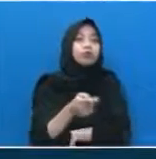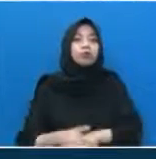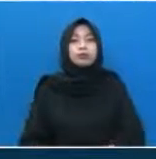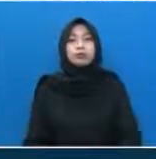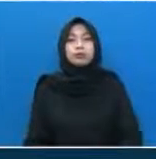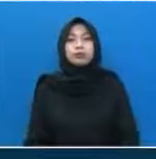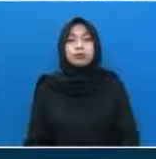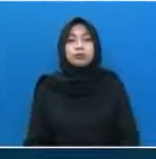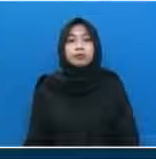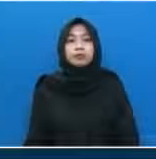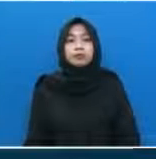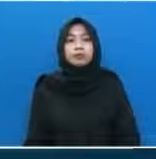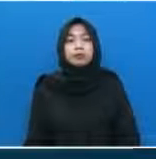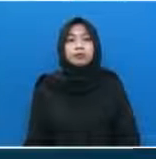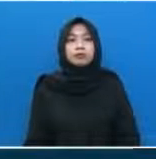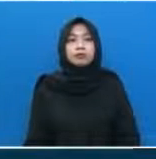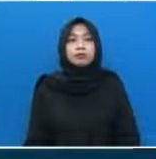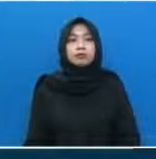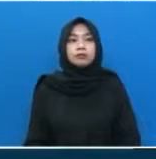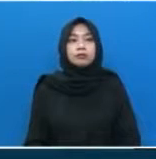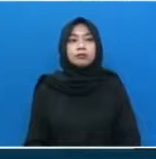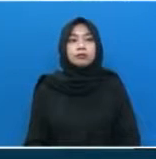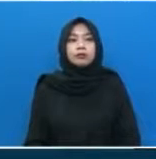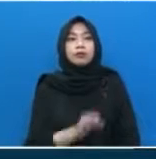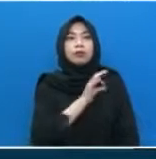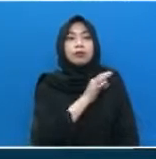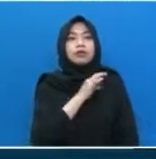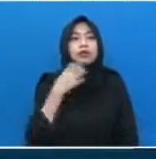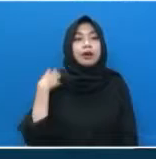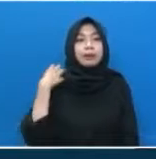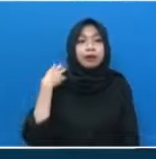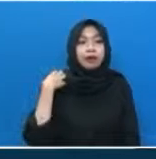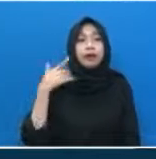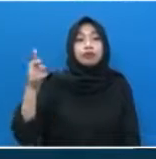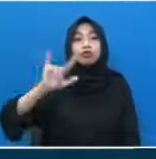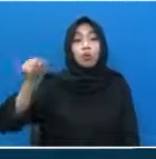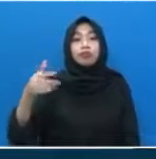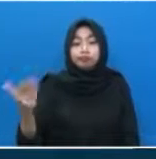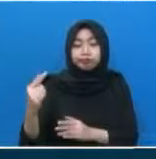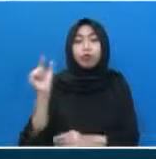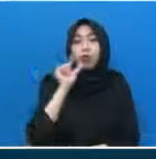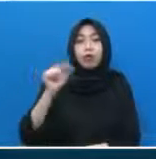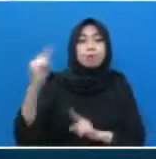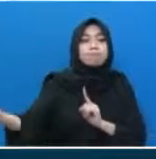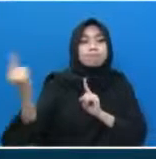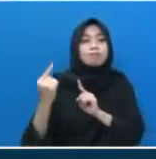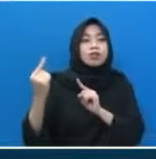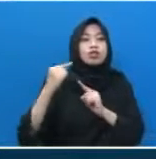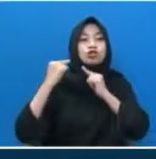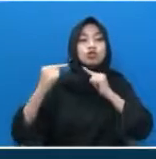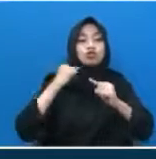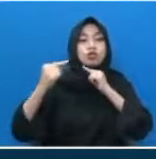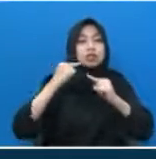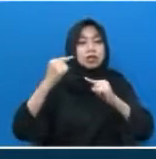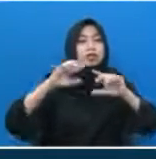itu sementara itu saudara presiden Amerika Serikat juga ingin mengundang Presiden Joko Widodo untuk berdiskusi soal penanganan konflik 19